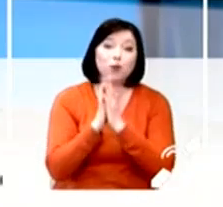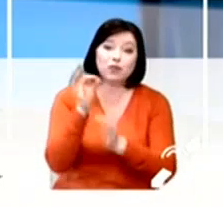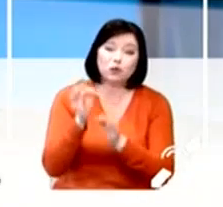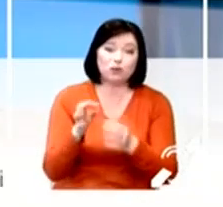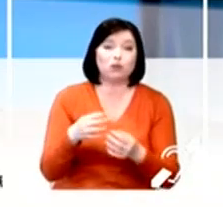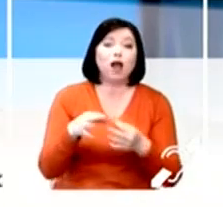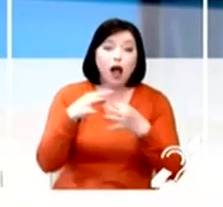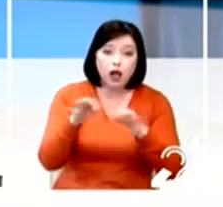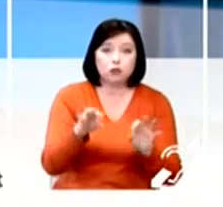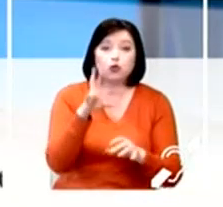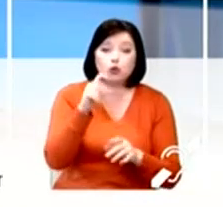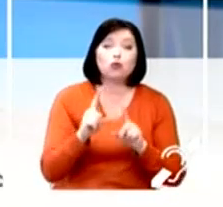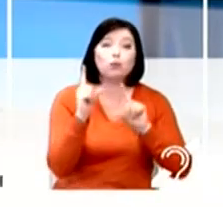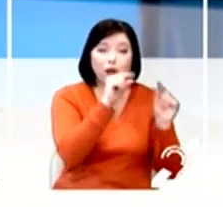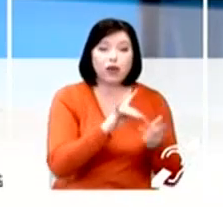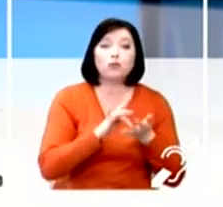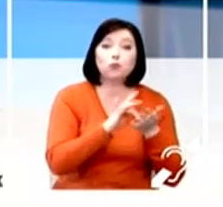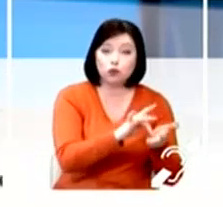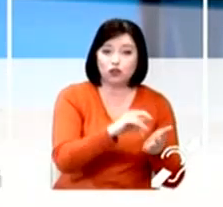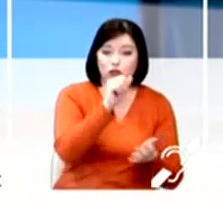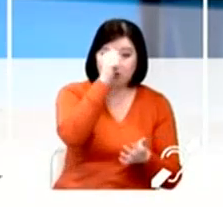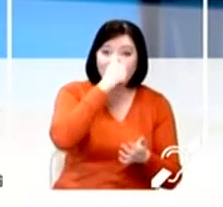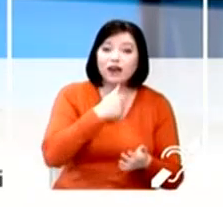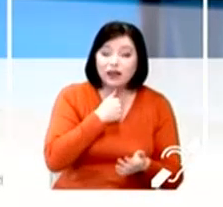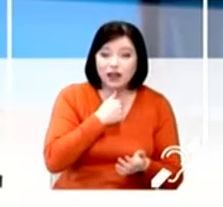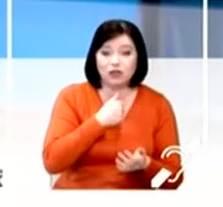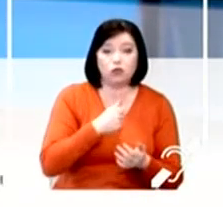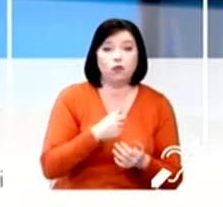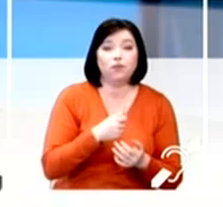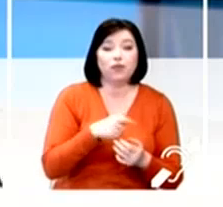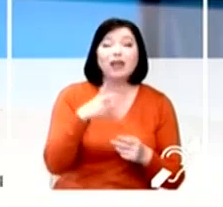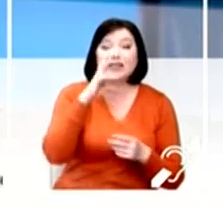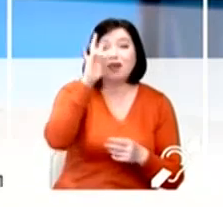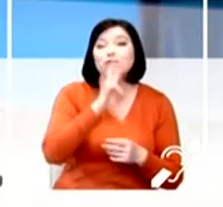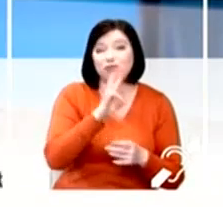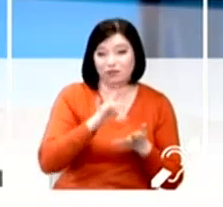să-l lase pe Dodon să plece într-un pelerinaj la muntele Athos din Grecia.